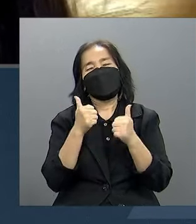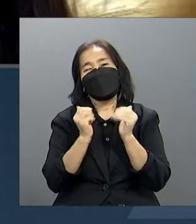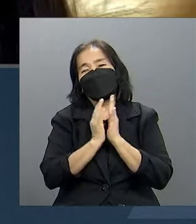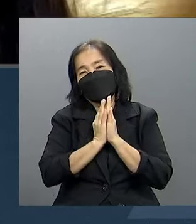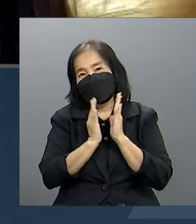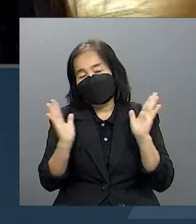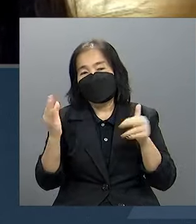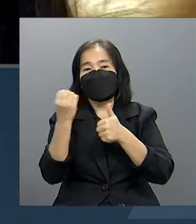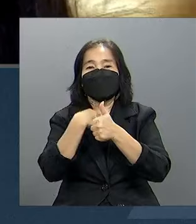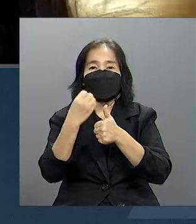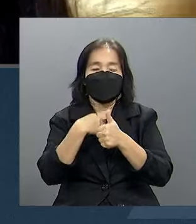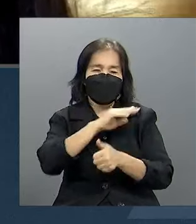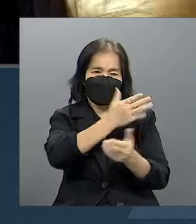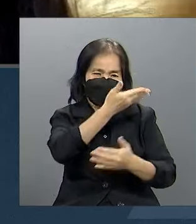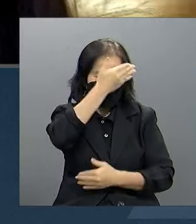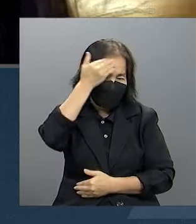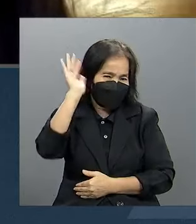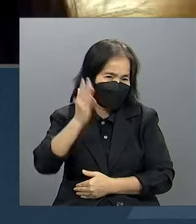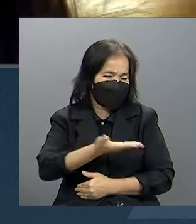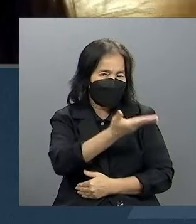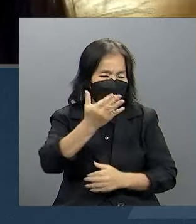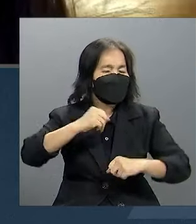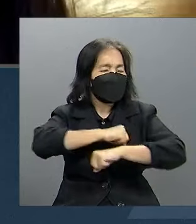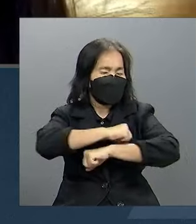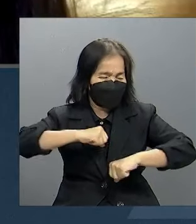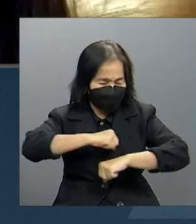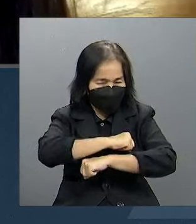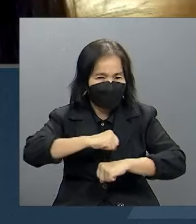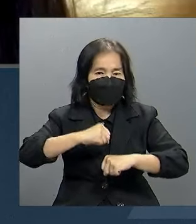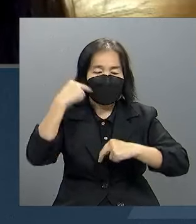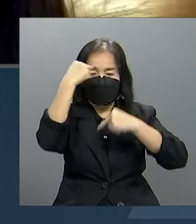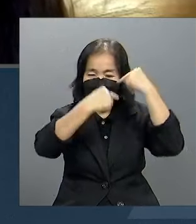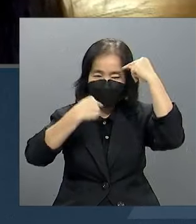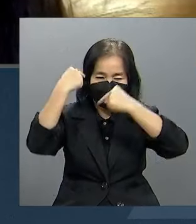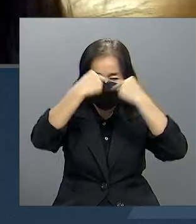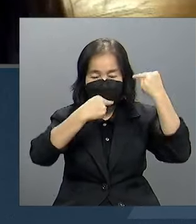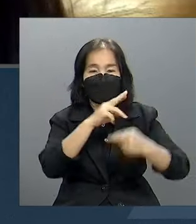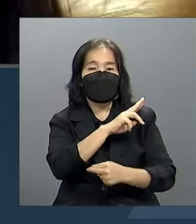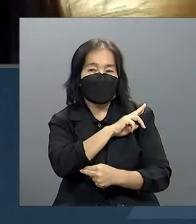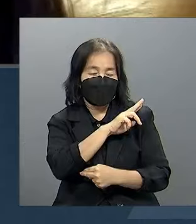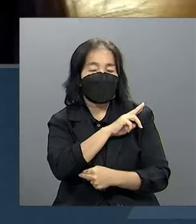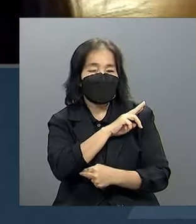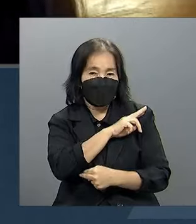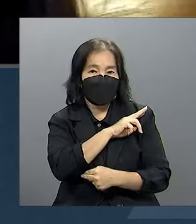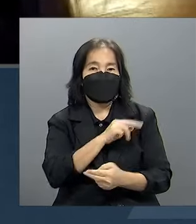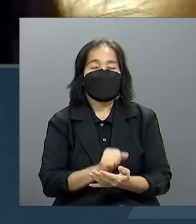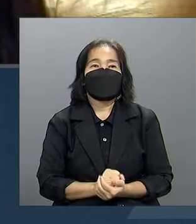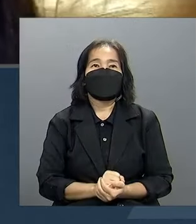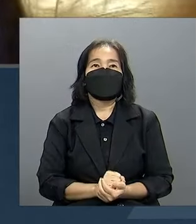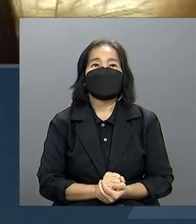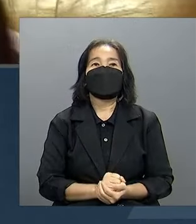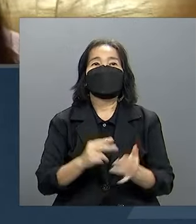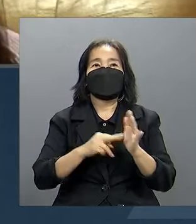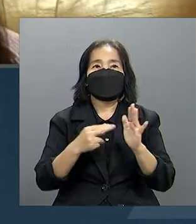ด้วยแล้วก็หมั่นออกกำลังกายด้วยนะคะแล้วก็สังเกตความผิดปกติต่างๆที่เกิดขึ้นกับตัวเราจะได้รักษา